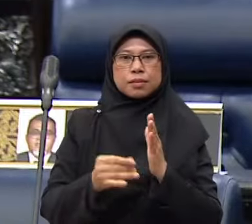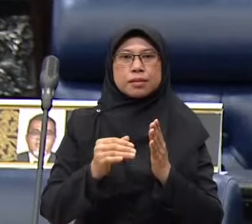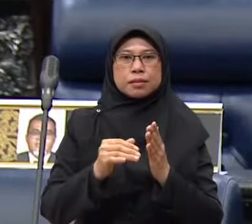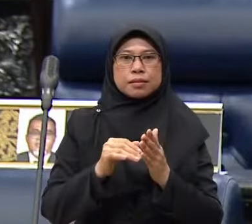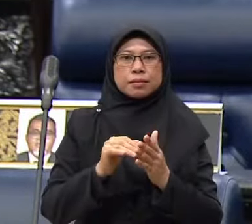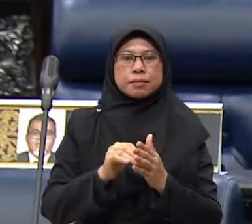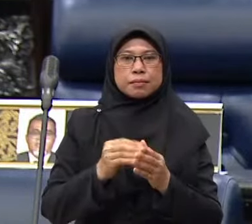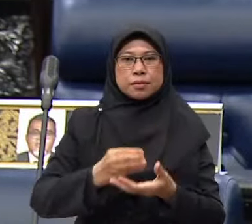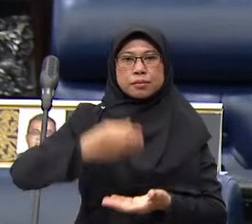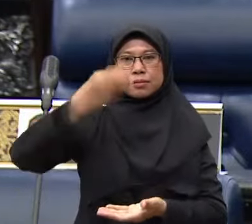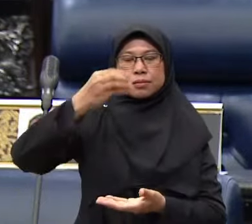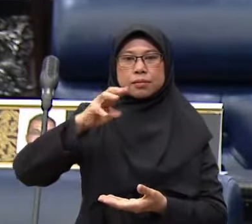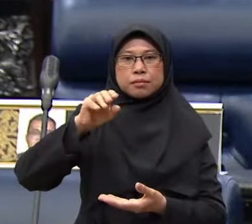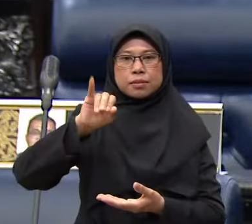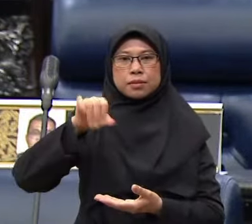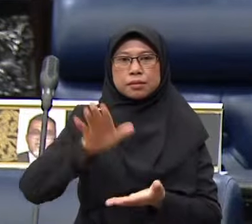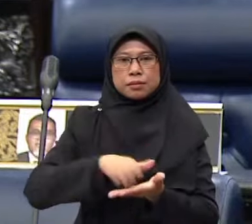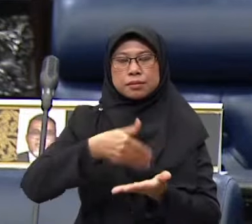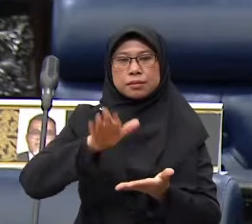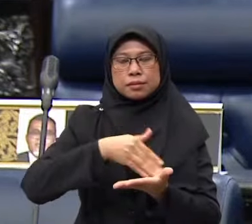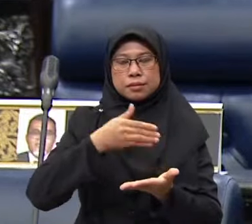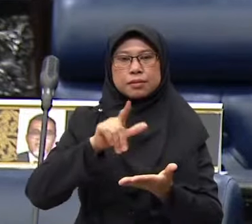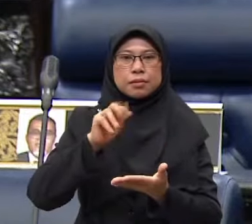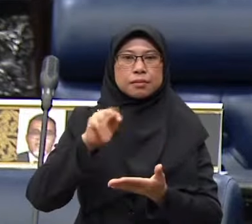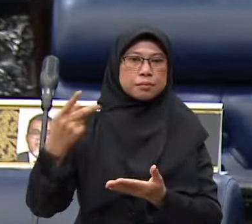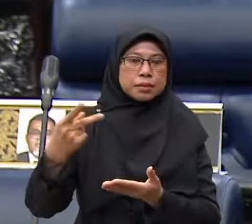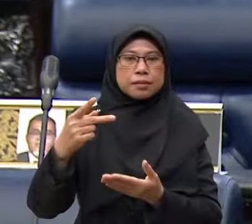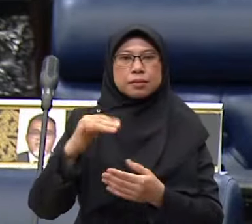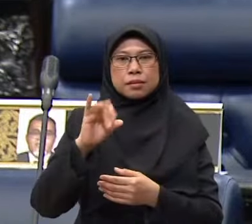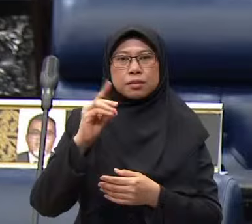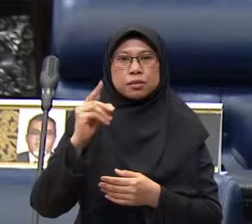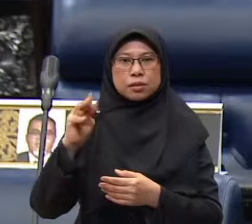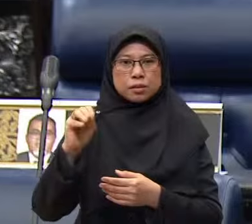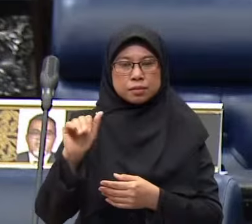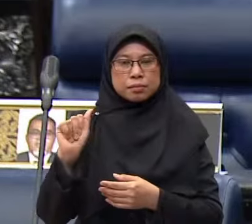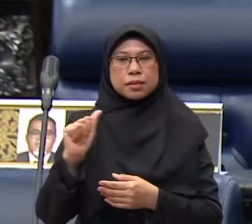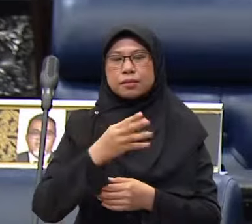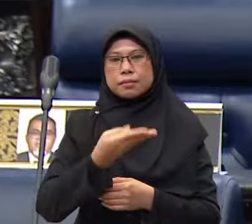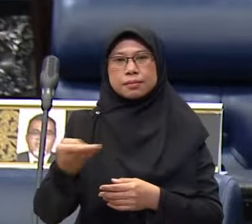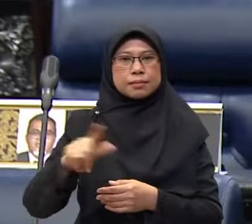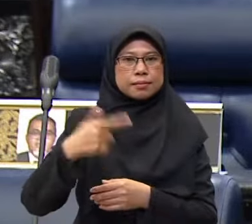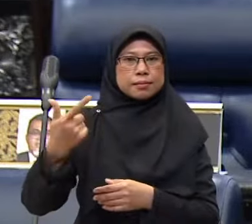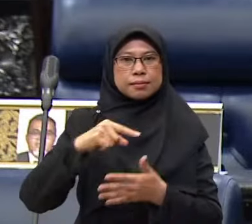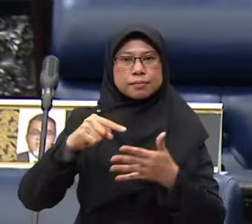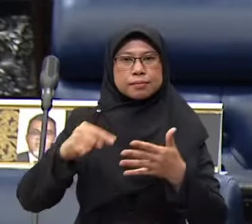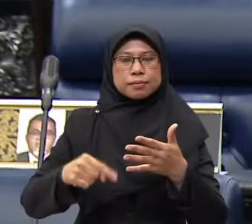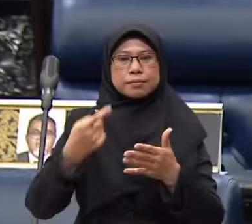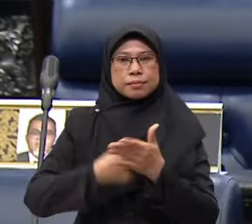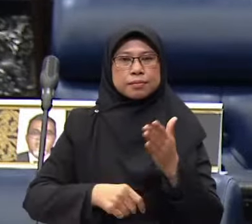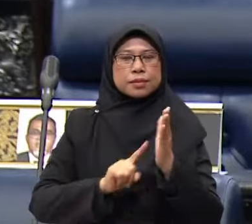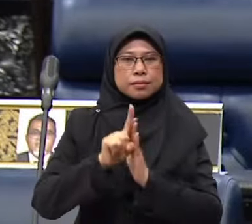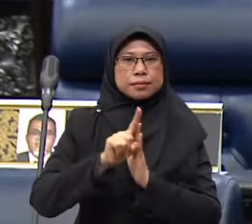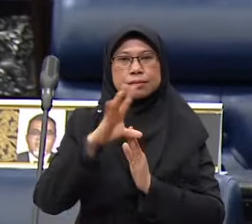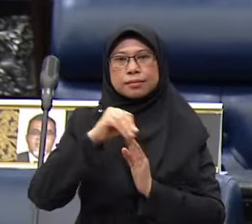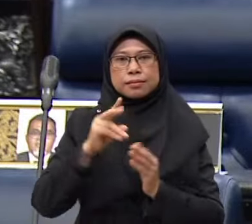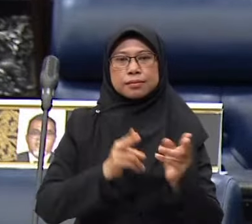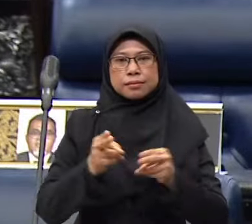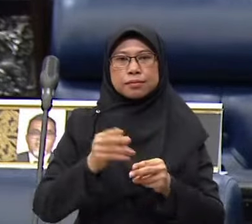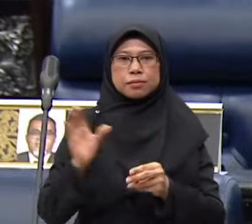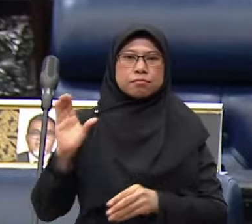pootol majurin dan lelemak serta produk biokimia o kimia dan produk-produk lain yang bernilai tinggi usaha membawa